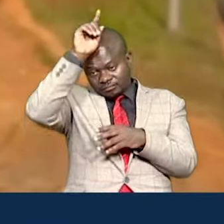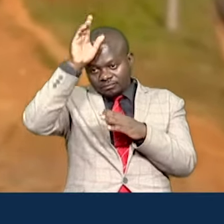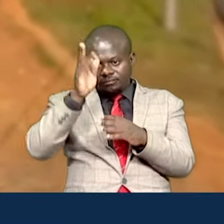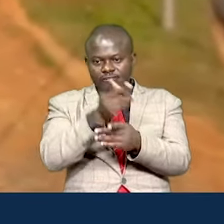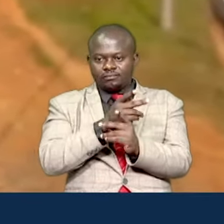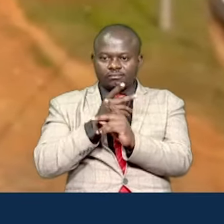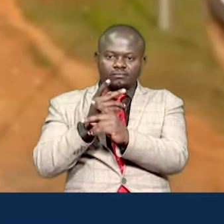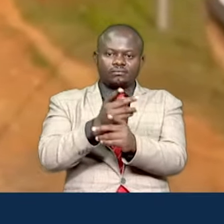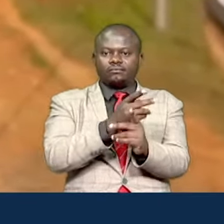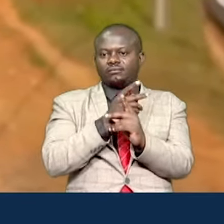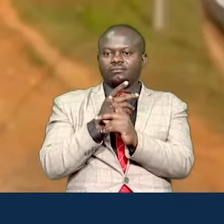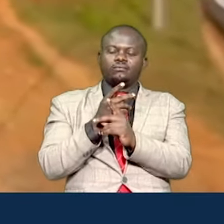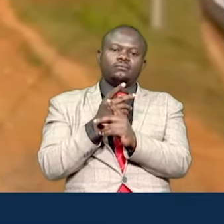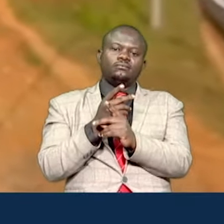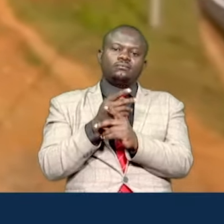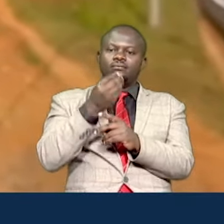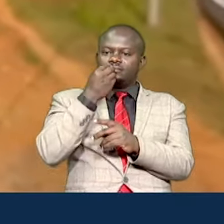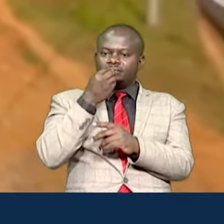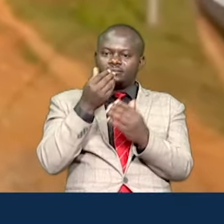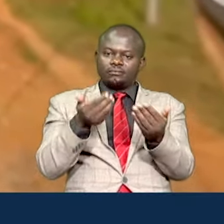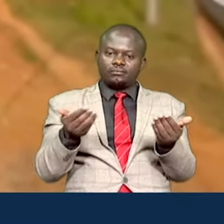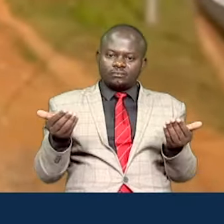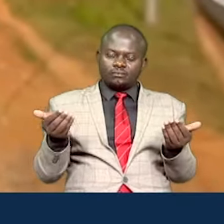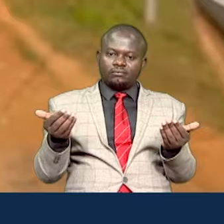akitwabwaho imirire y'abana